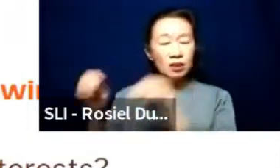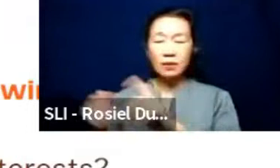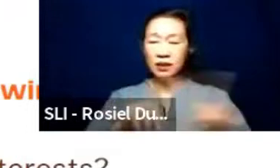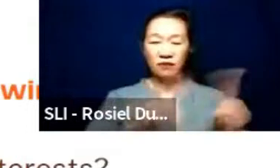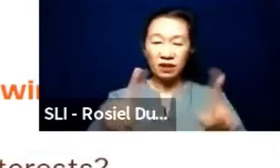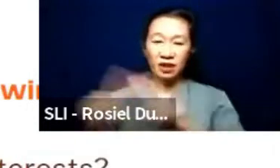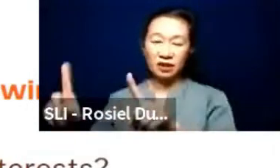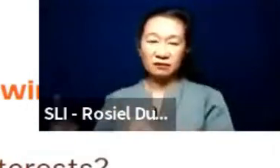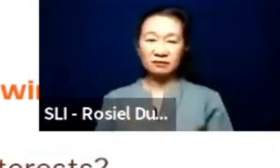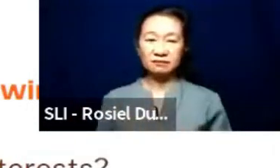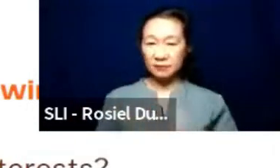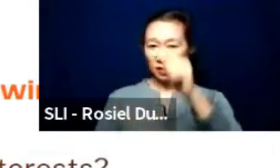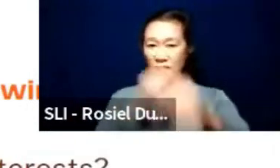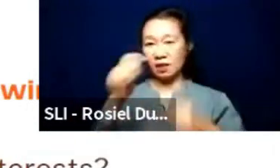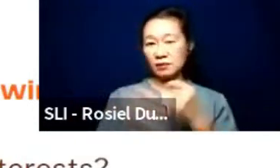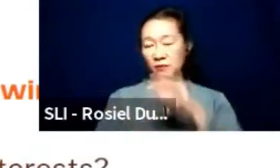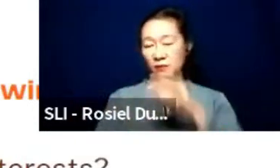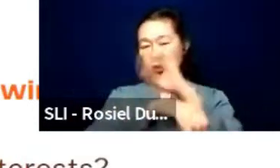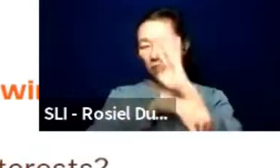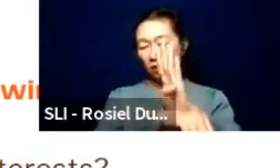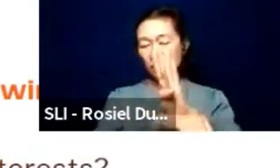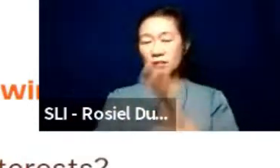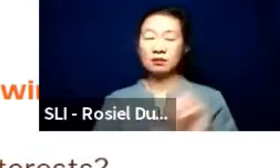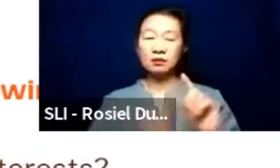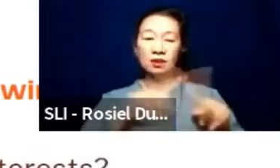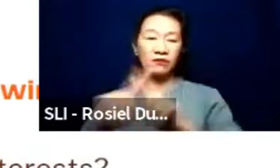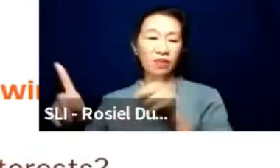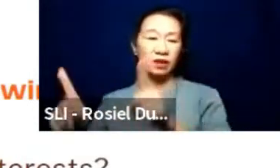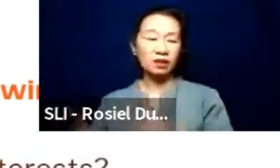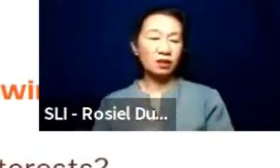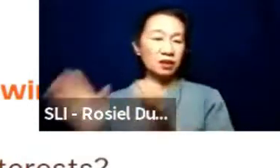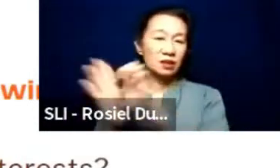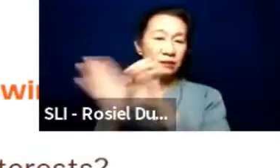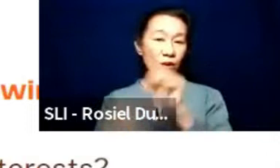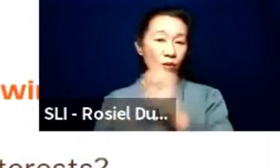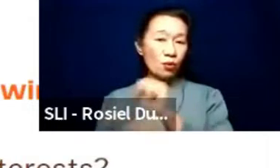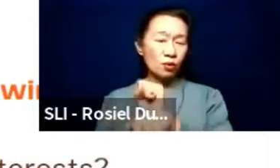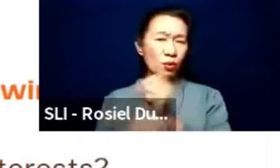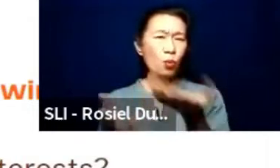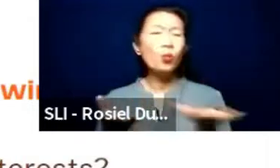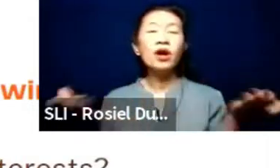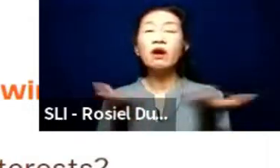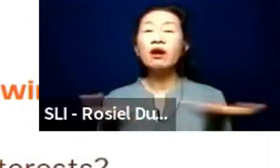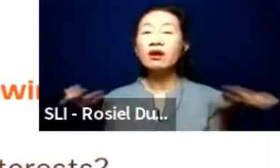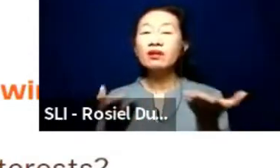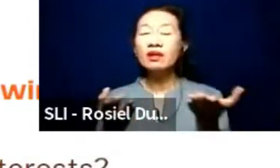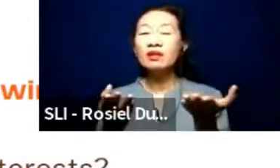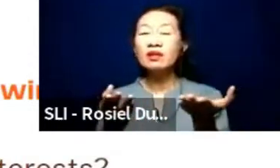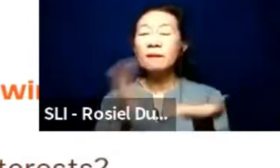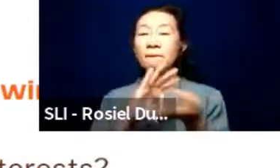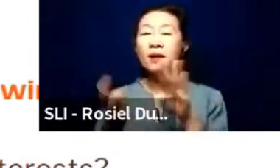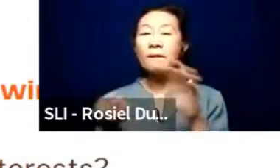ibang types of jobs or iba't ibang sample work, saan siya mas